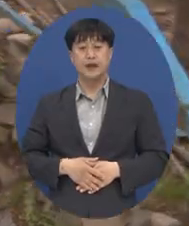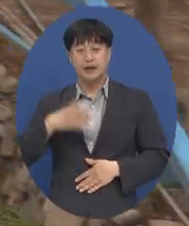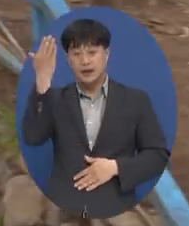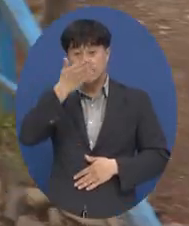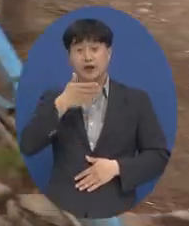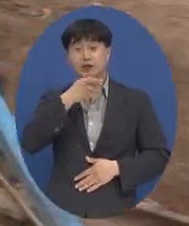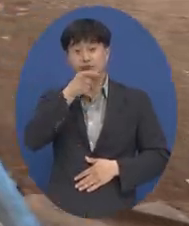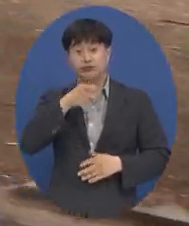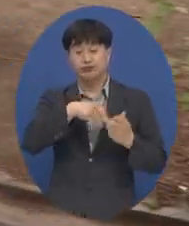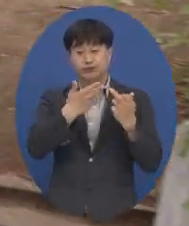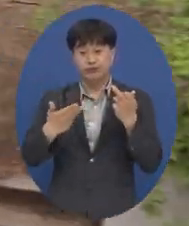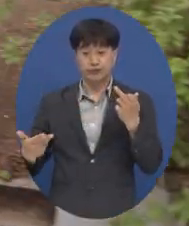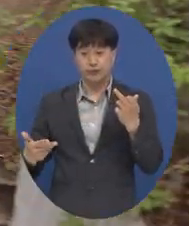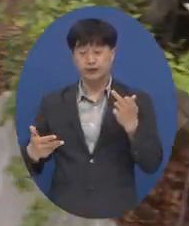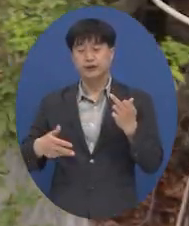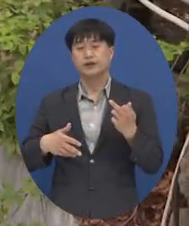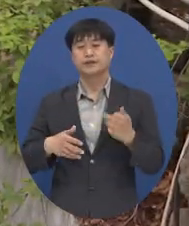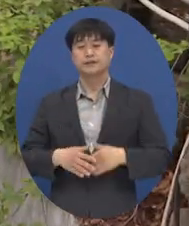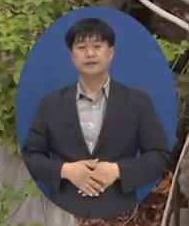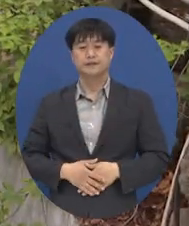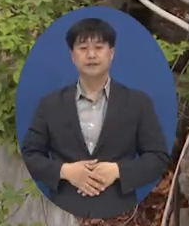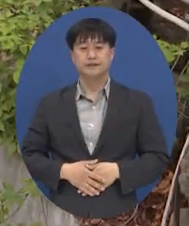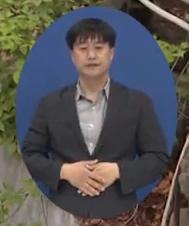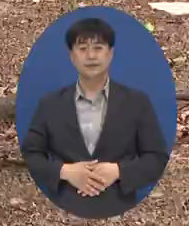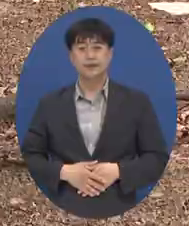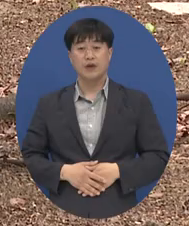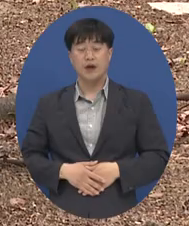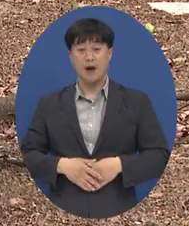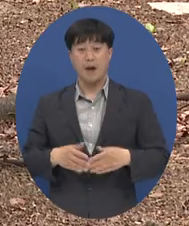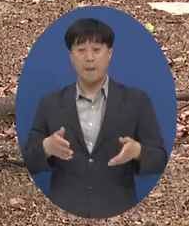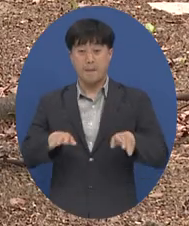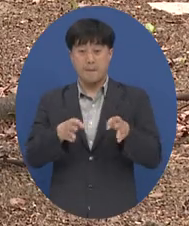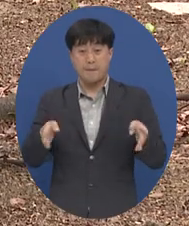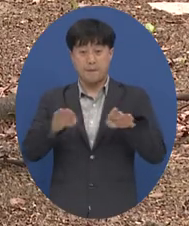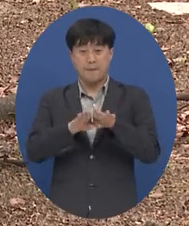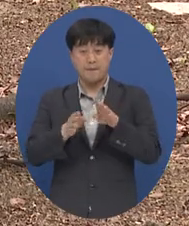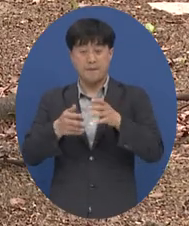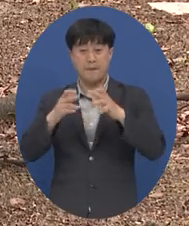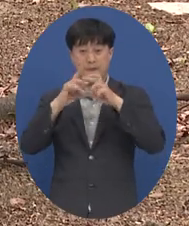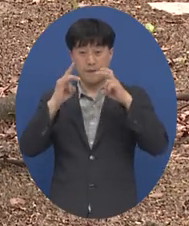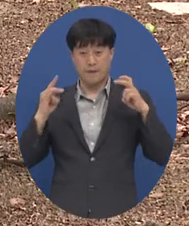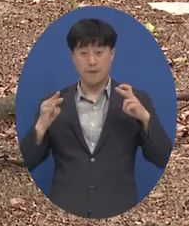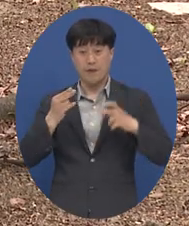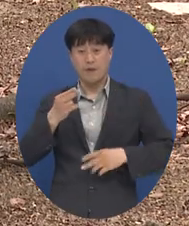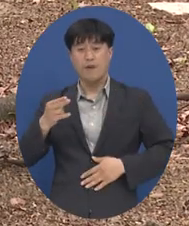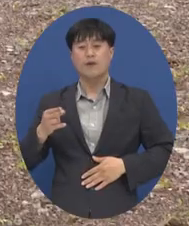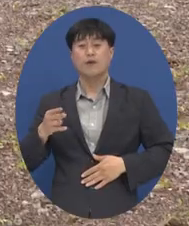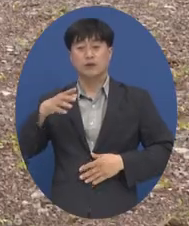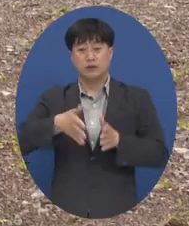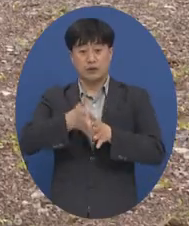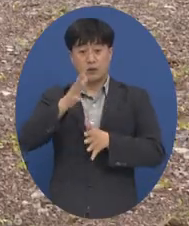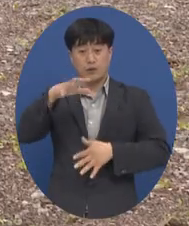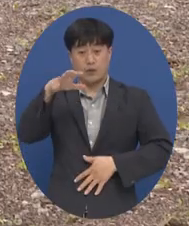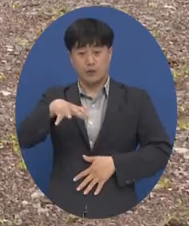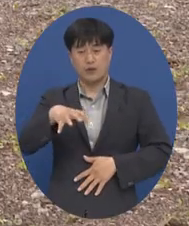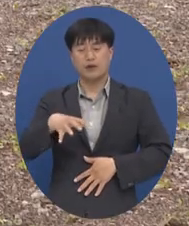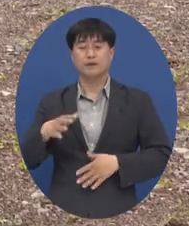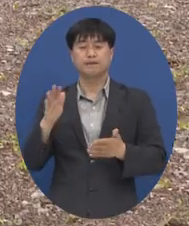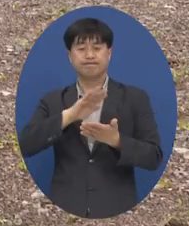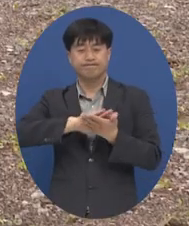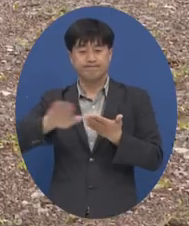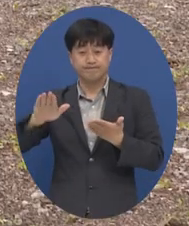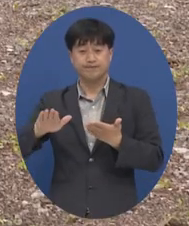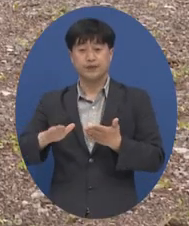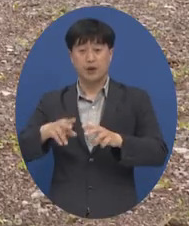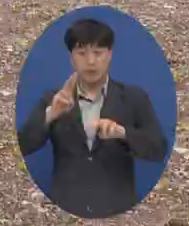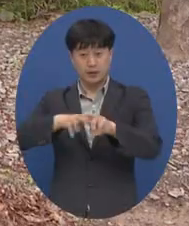맑은 물이 흐르는 용인시의 한 계곡. 평상과 천막 등 불법 시설물이 있던 자리엔 벤치가 놓여 있고 주변은